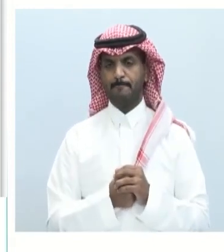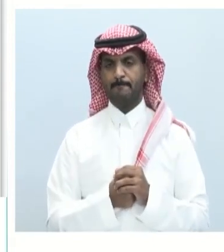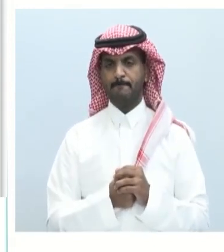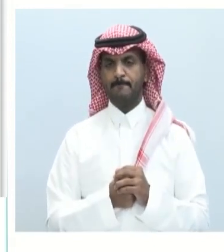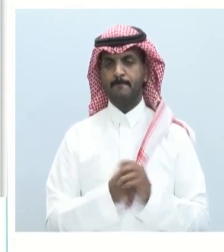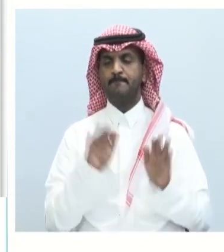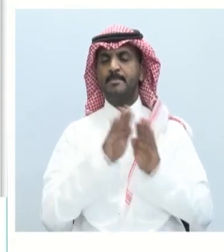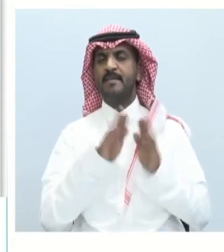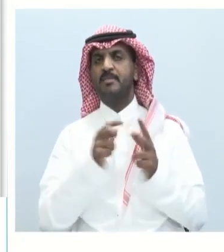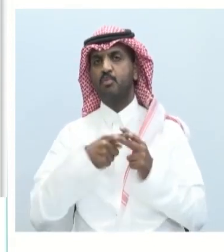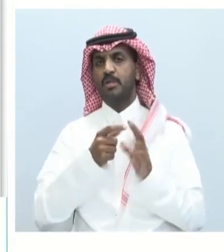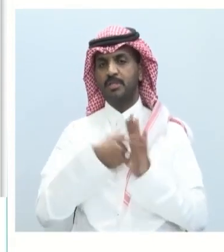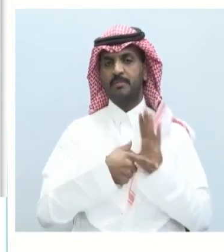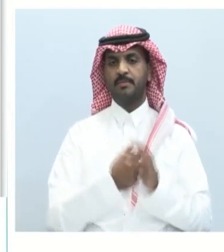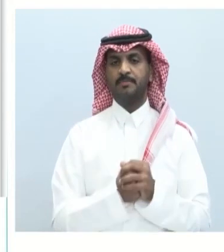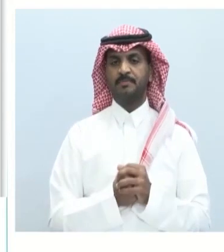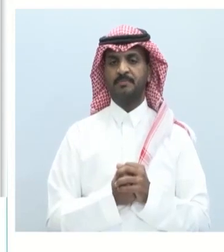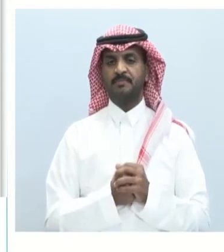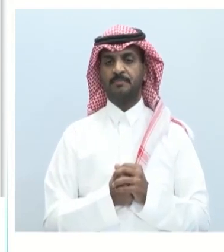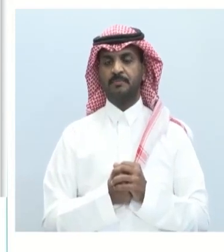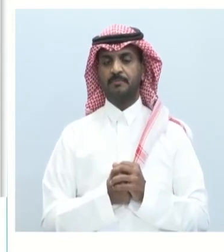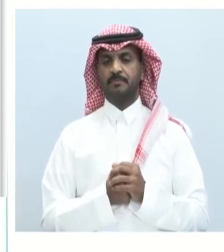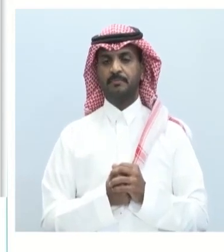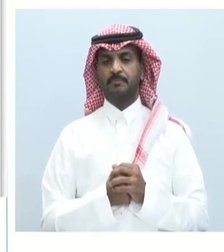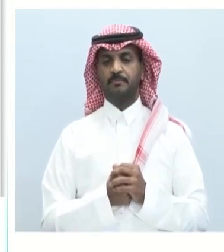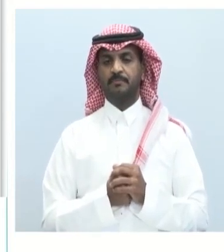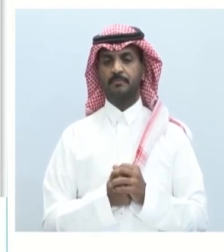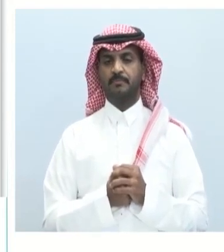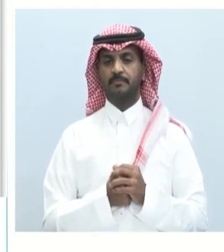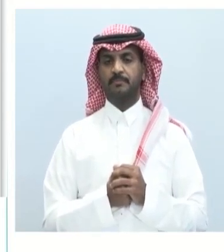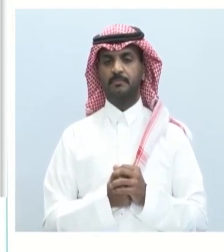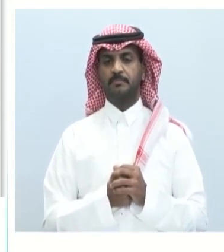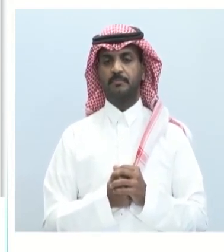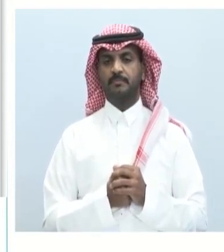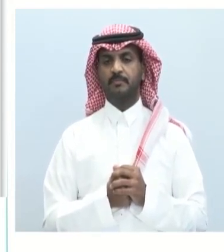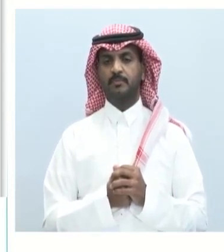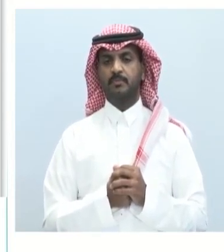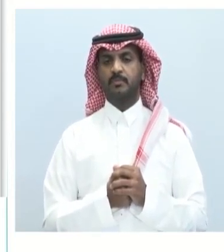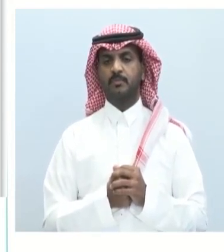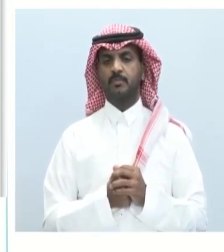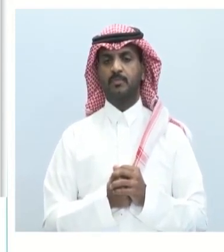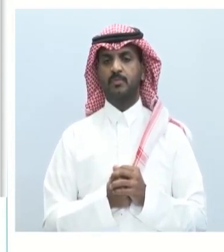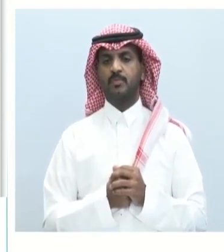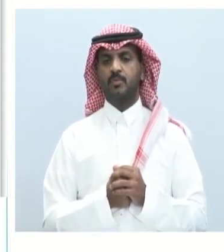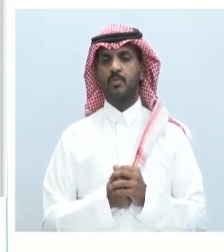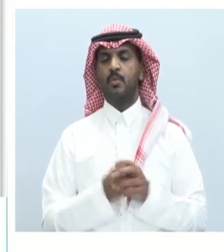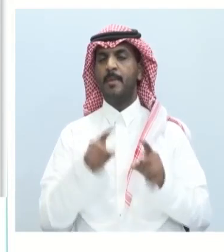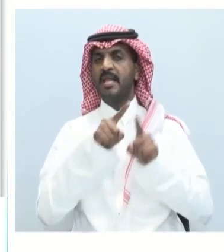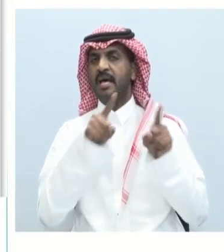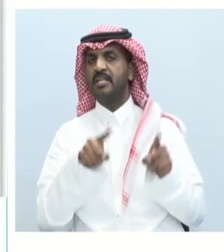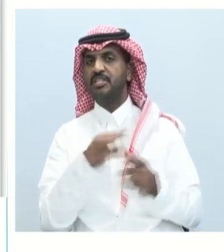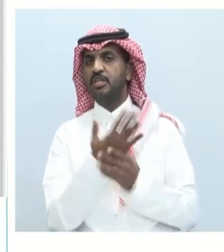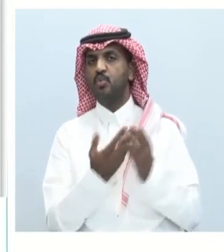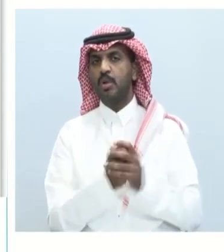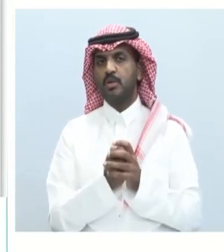من نافذه معالج النماذج نافذه معالجه نماذج ومن حقل جدول